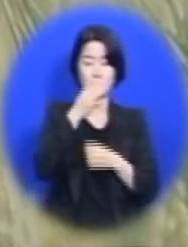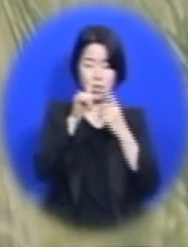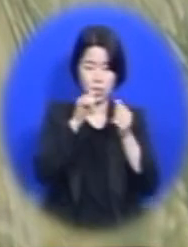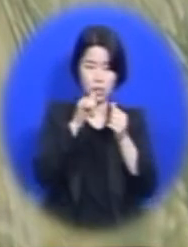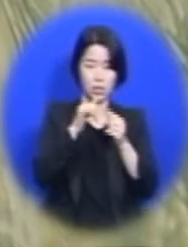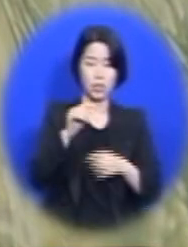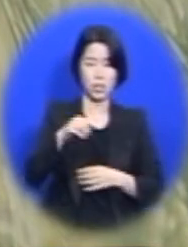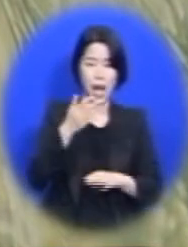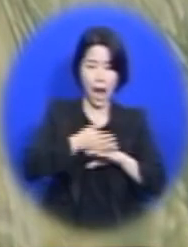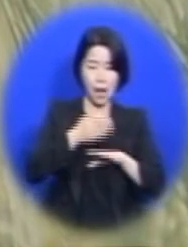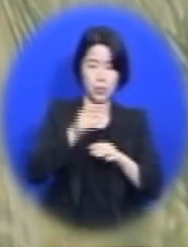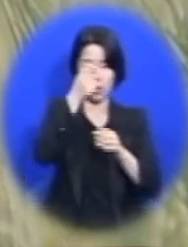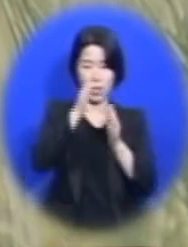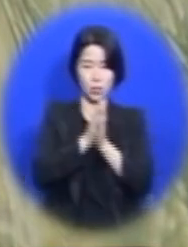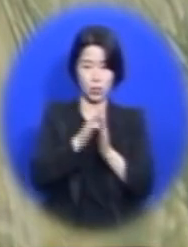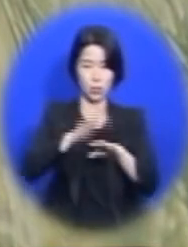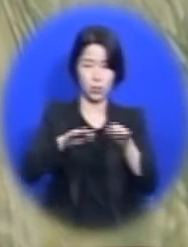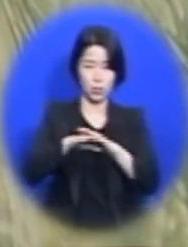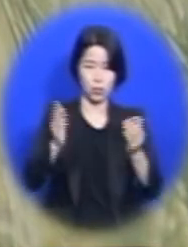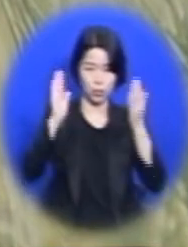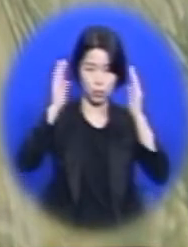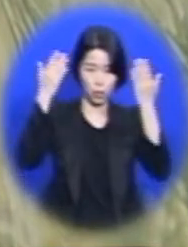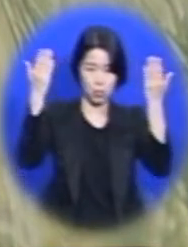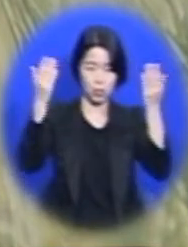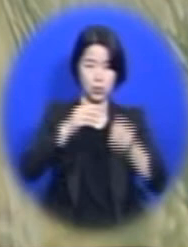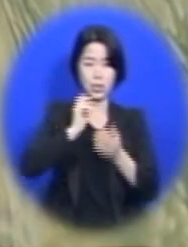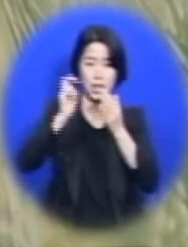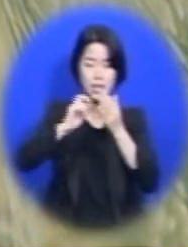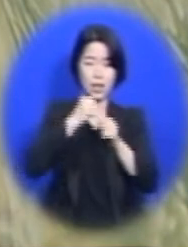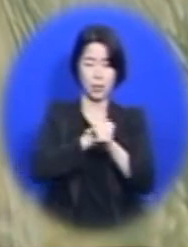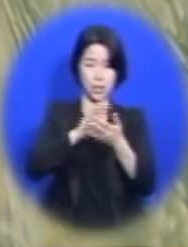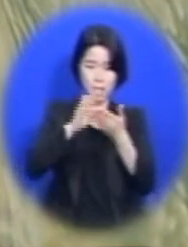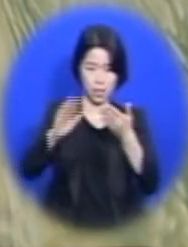감사와 기도, 두 손을 높여들고 주께 찬양합니다.